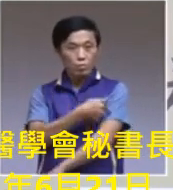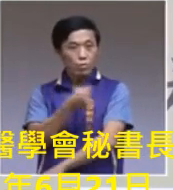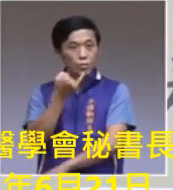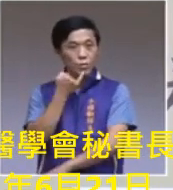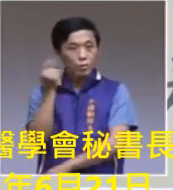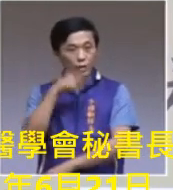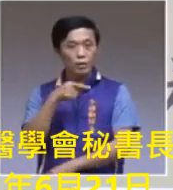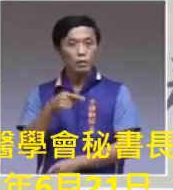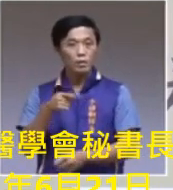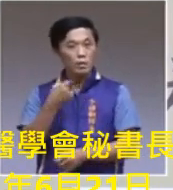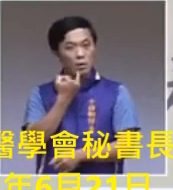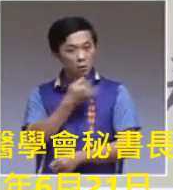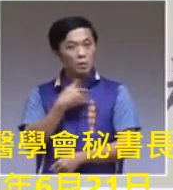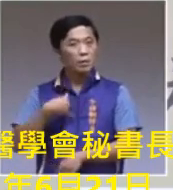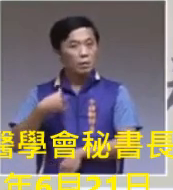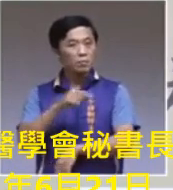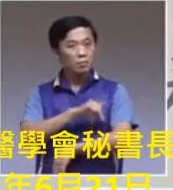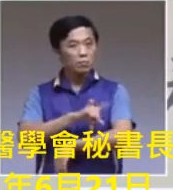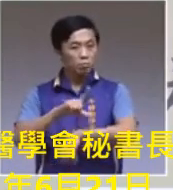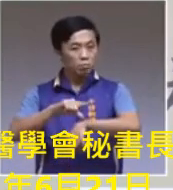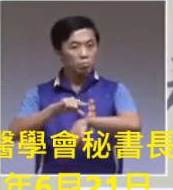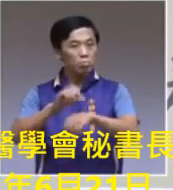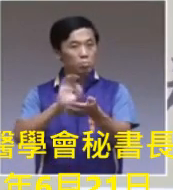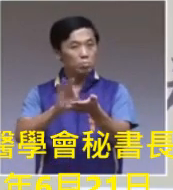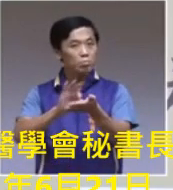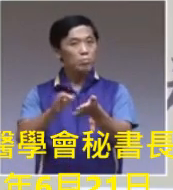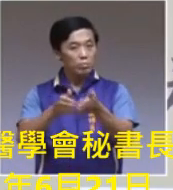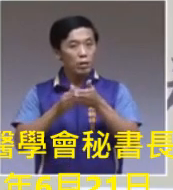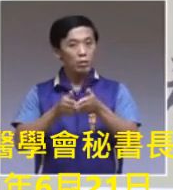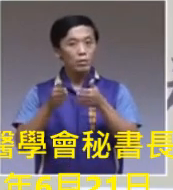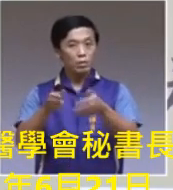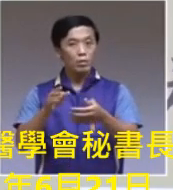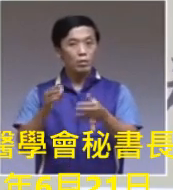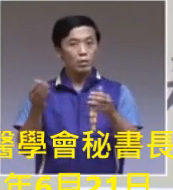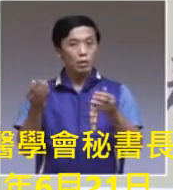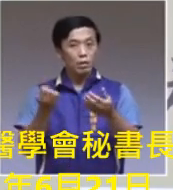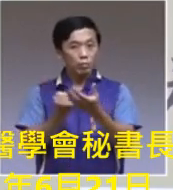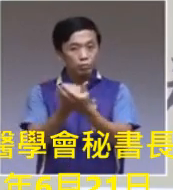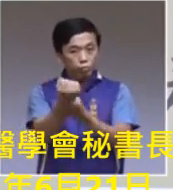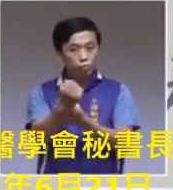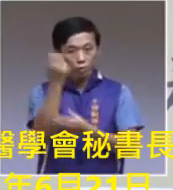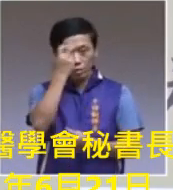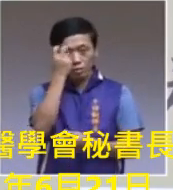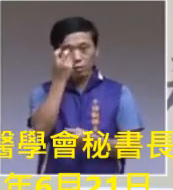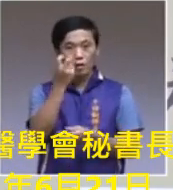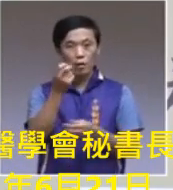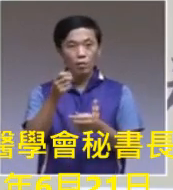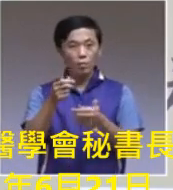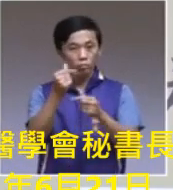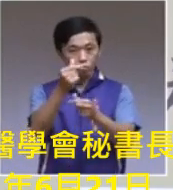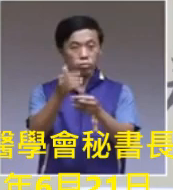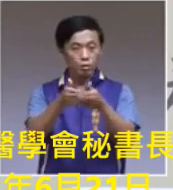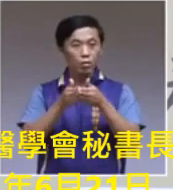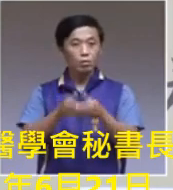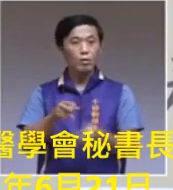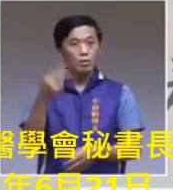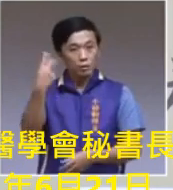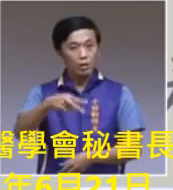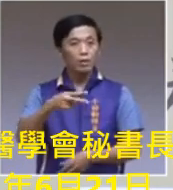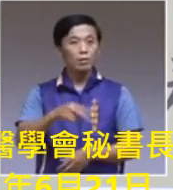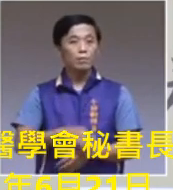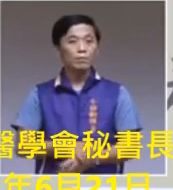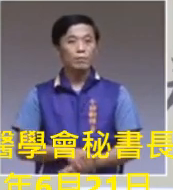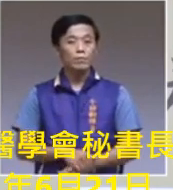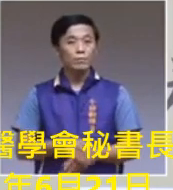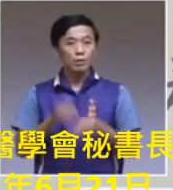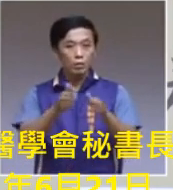会花一点时间包括在这个产检的这个部分先把它做好，然后再来看有一